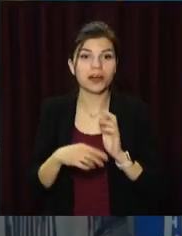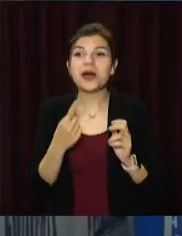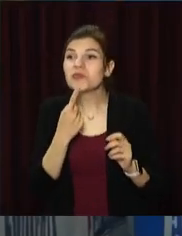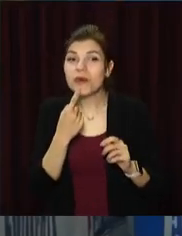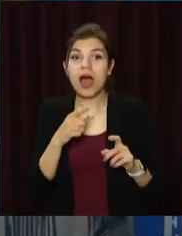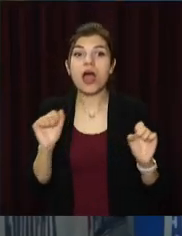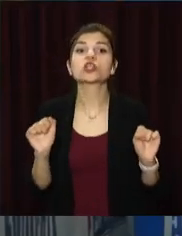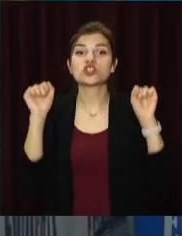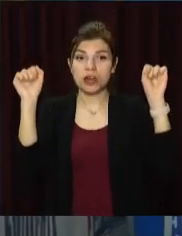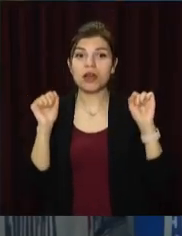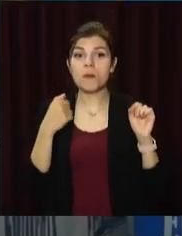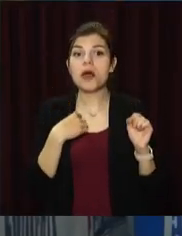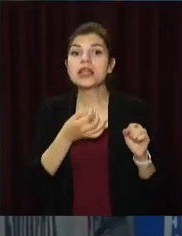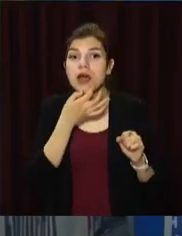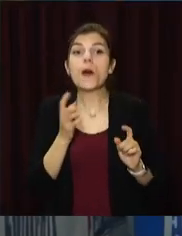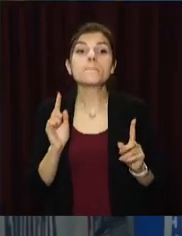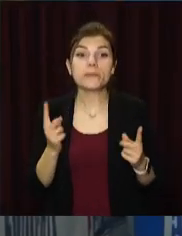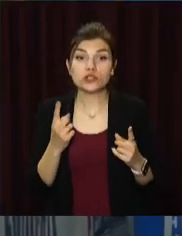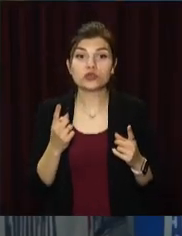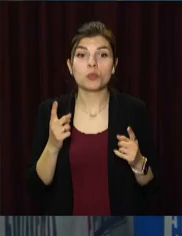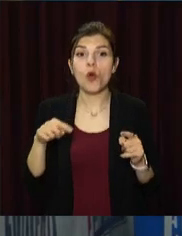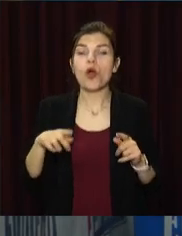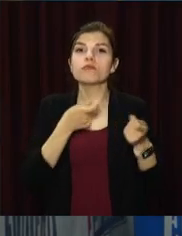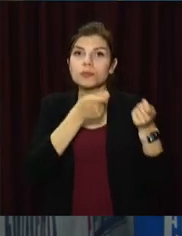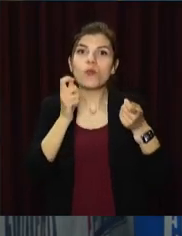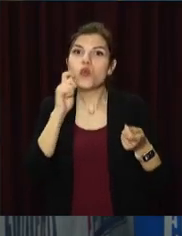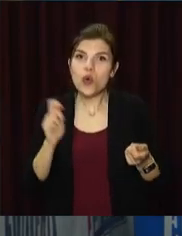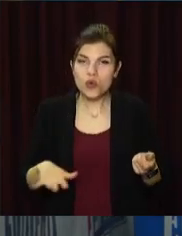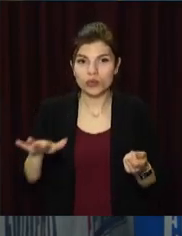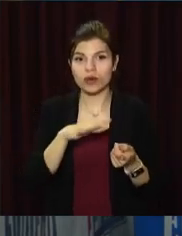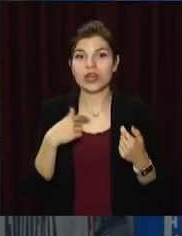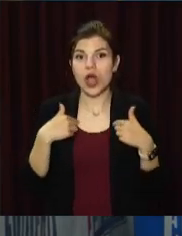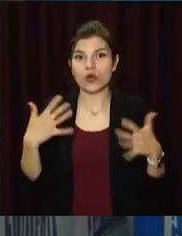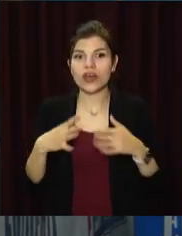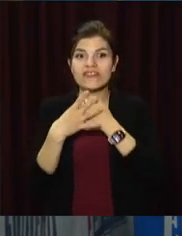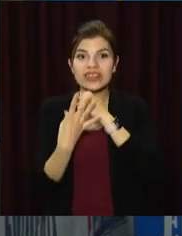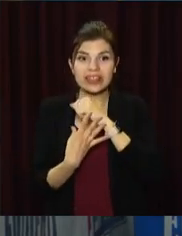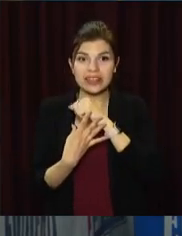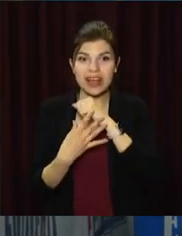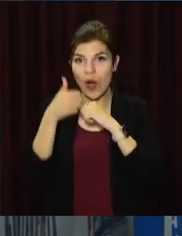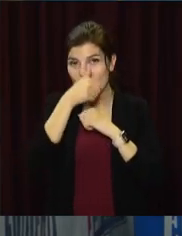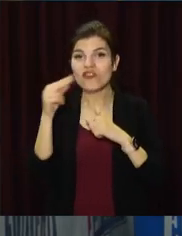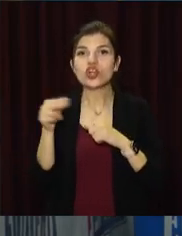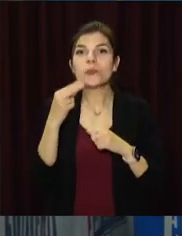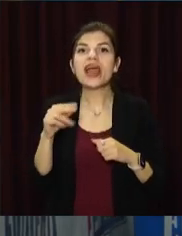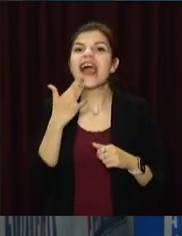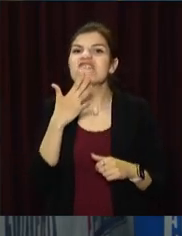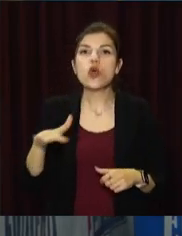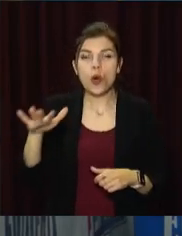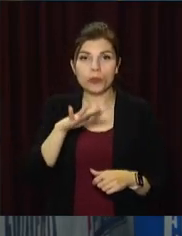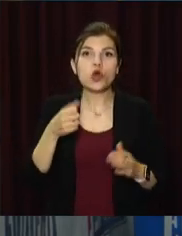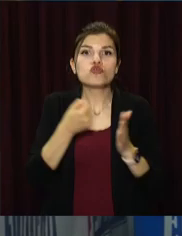мене, а штангу не подобається тягати, тому що їздив по всій Україні. Я вже в 19-му році була на чемпіонаті Європи